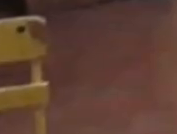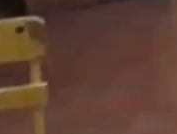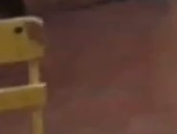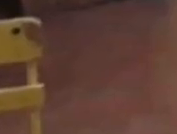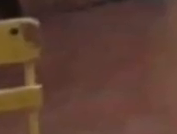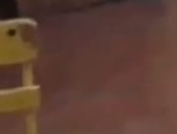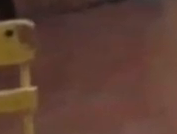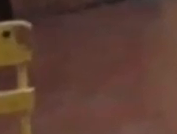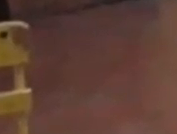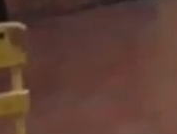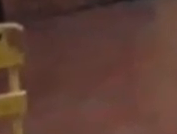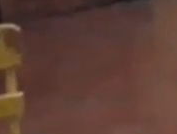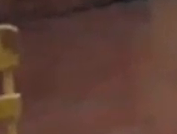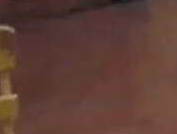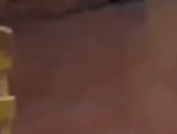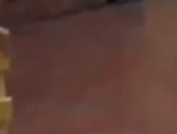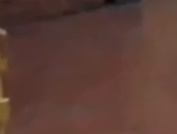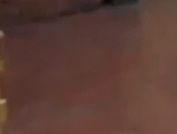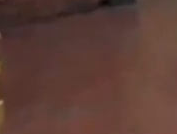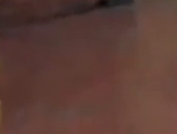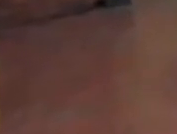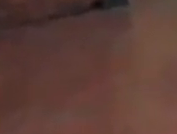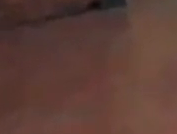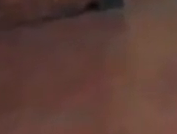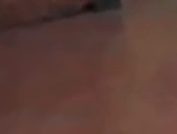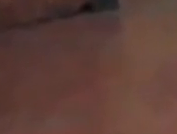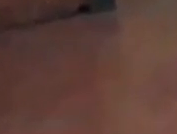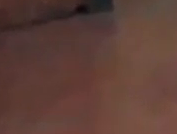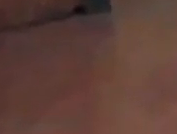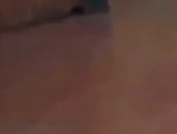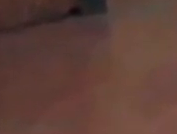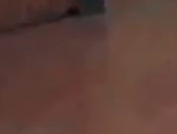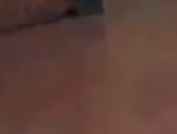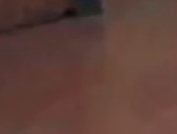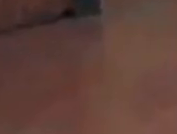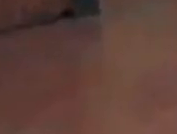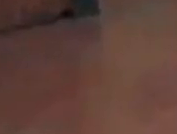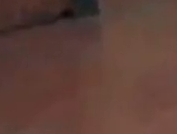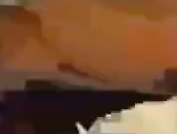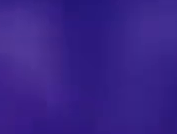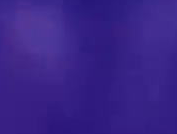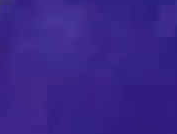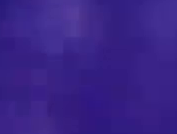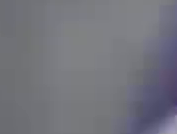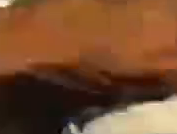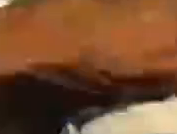sa Sentro Mambalinga at tig-isa naman sa Upper Bacayan, Lusimba at Pardo.